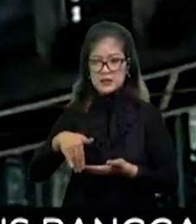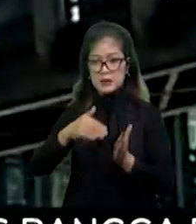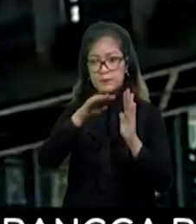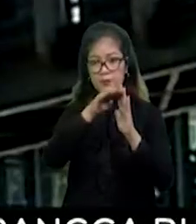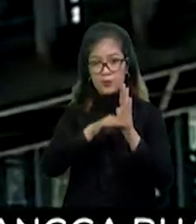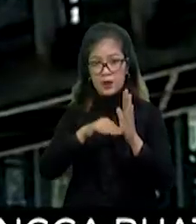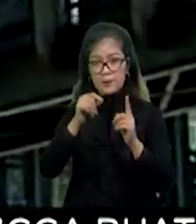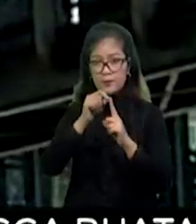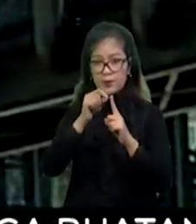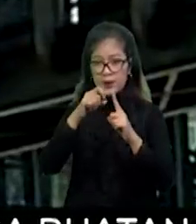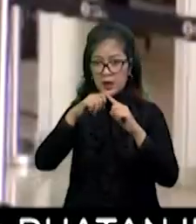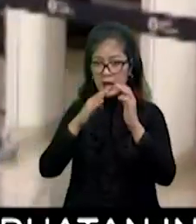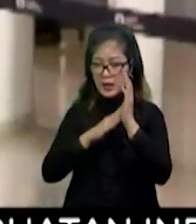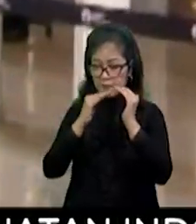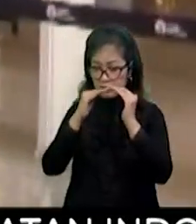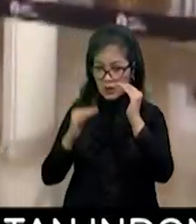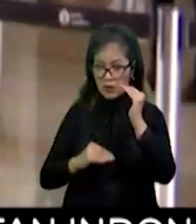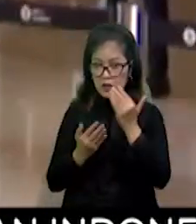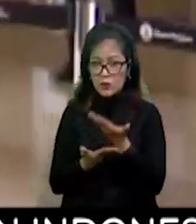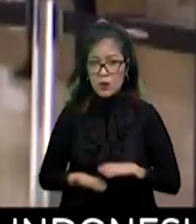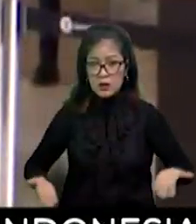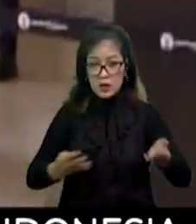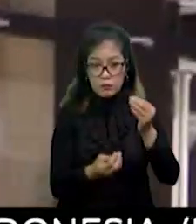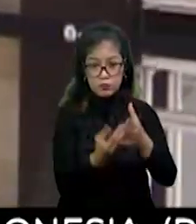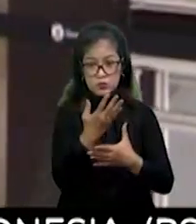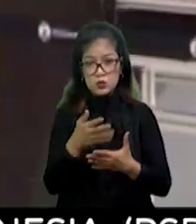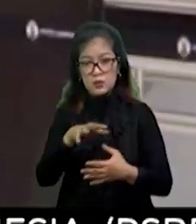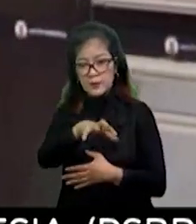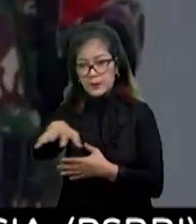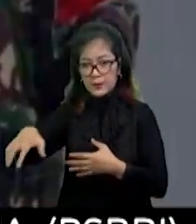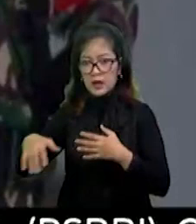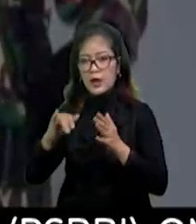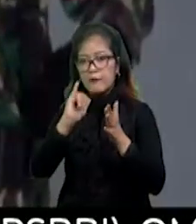akan disesuaikan dengan kondisi dan perkembangan di daerah dan akan dievaluasi setiap